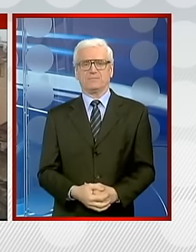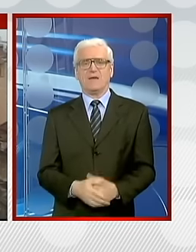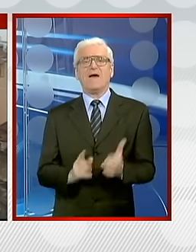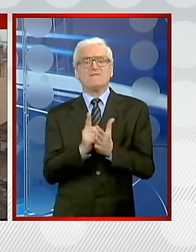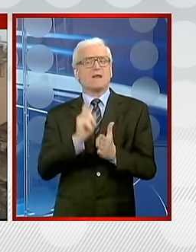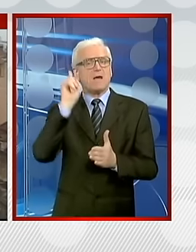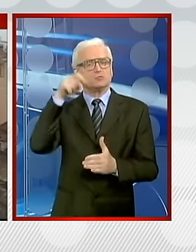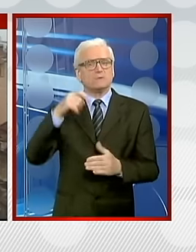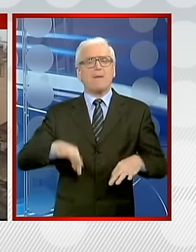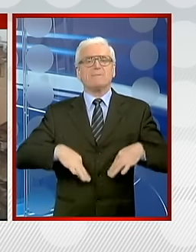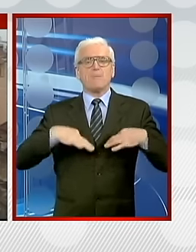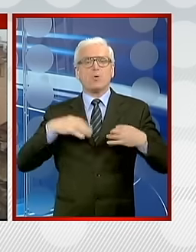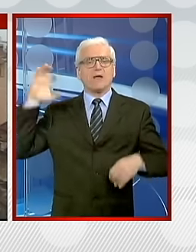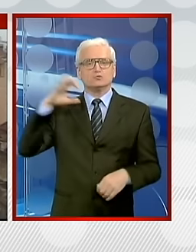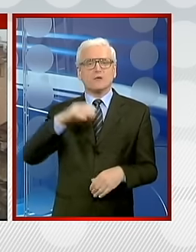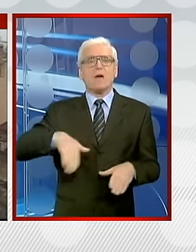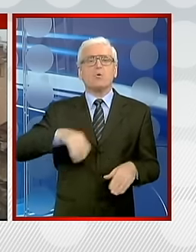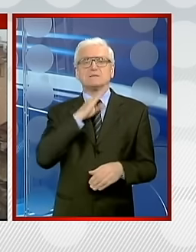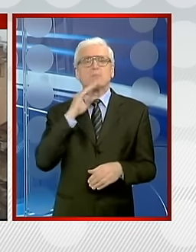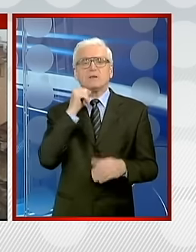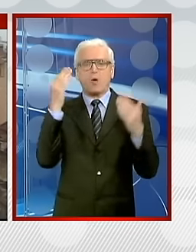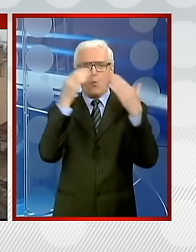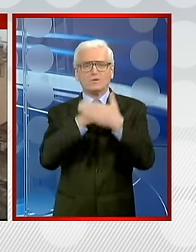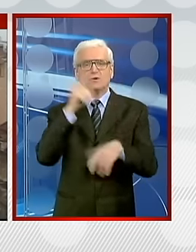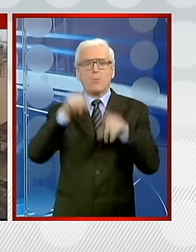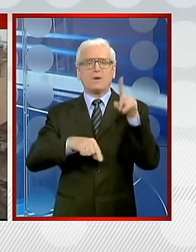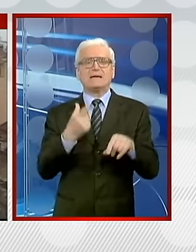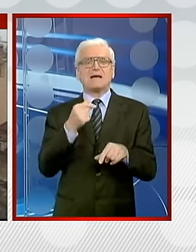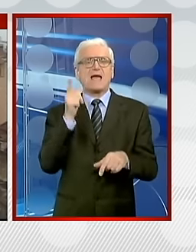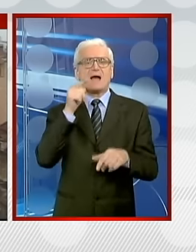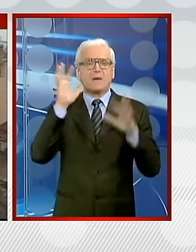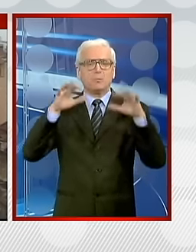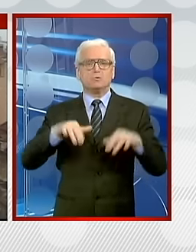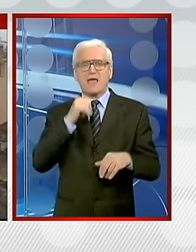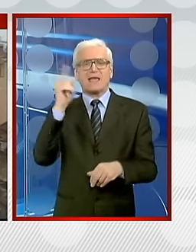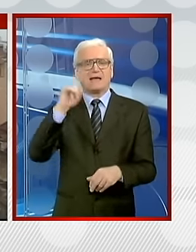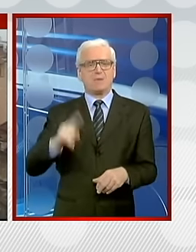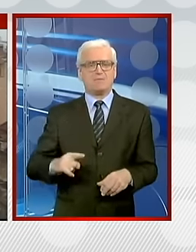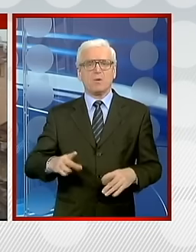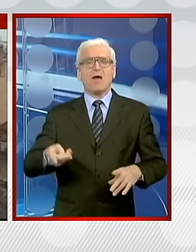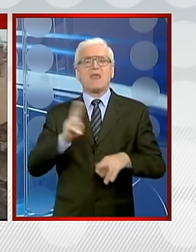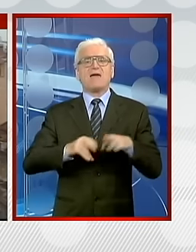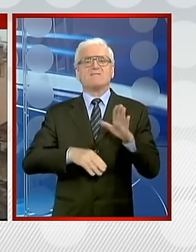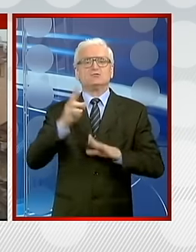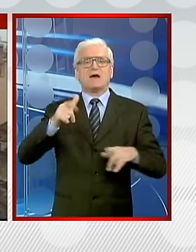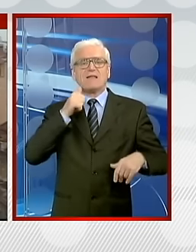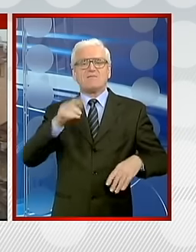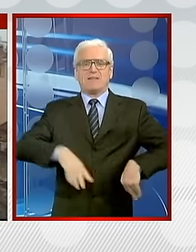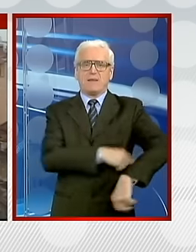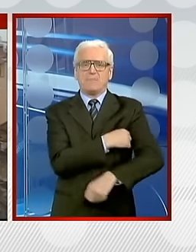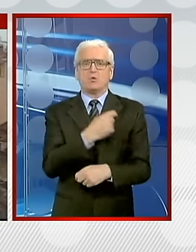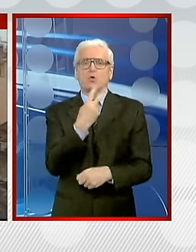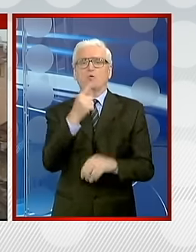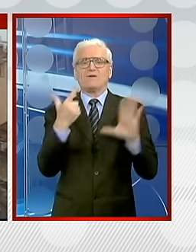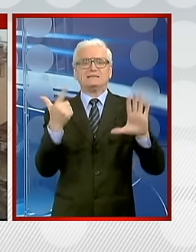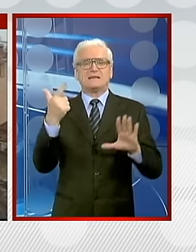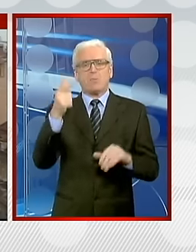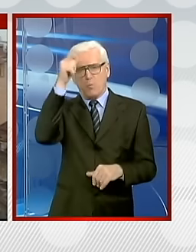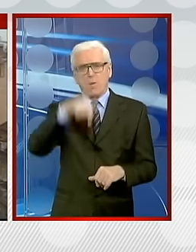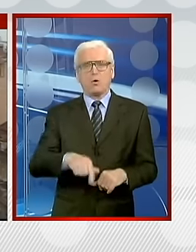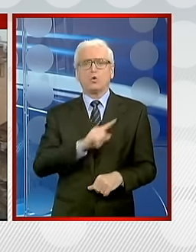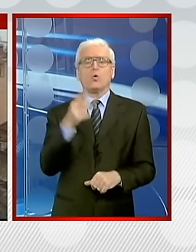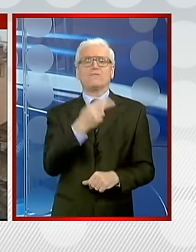Vreme sutra, prepodne sunčano, popodne i uveče mestimično sa pljuskovima i grmljavinom. Najviša dnevna temperatura do 27, u